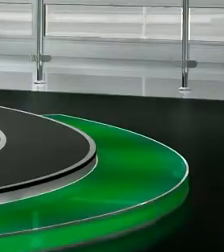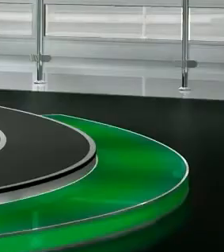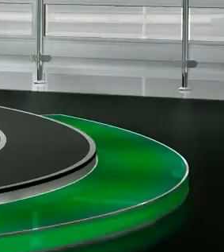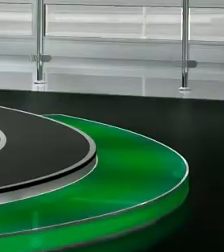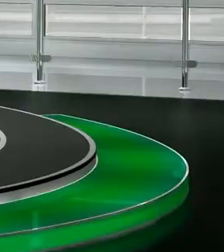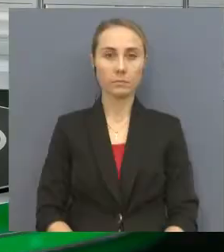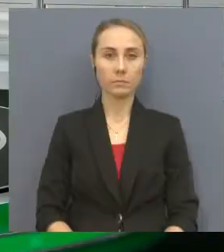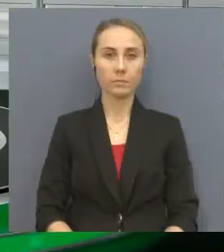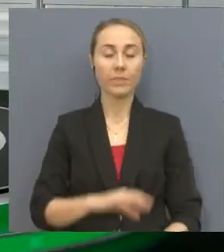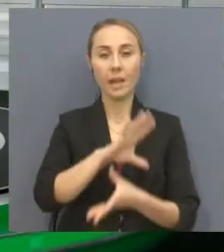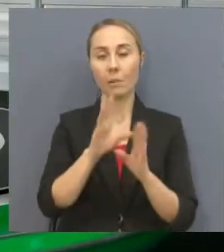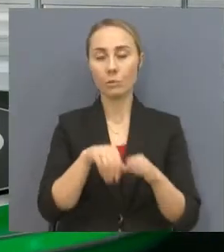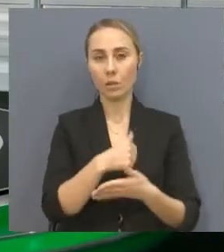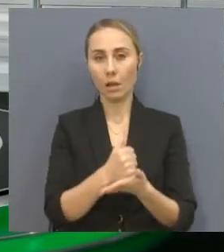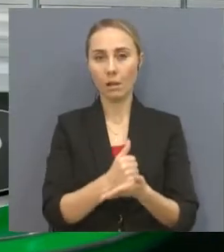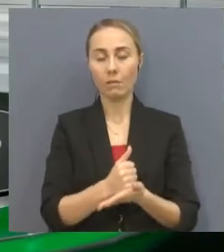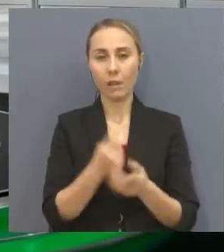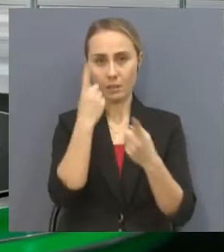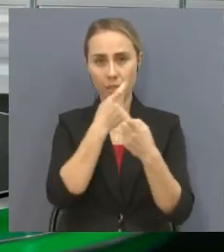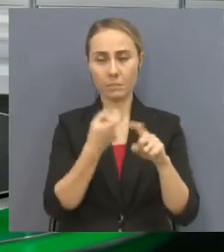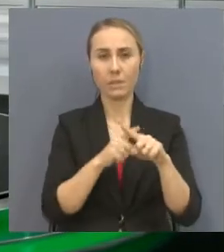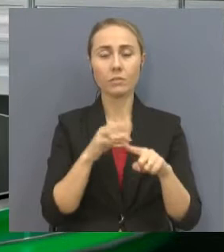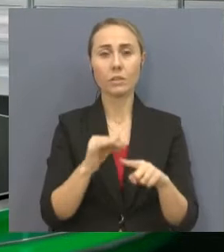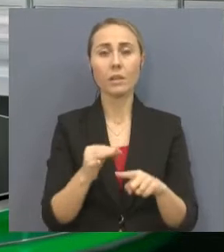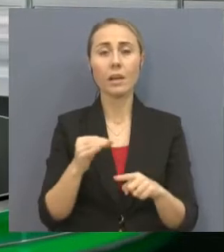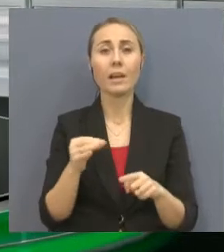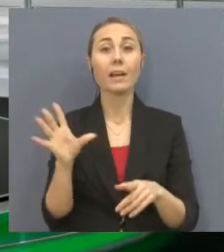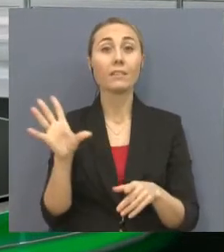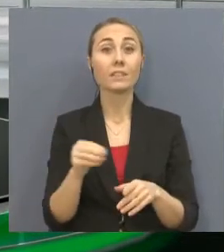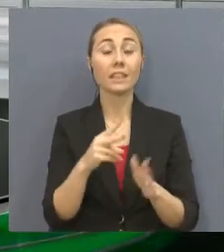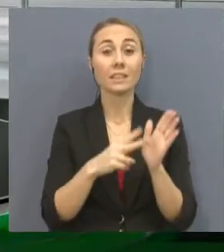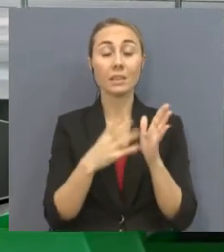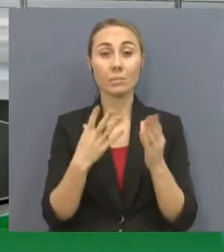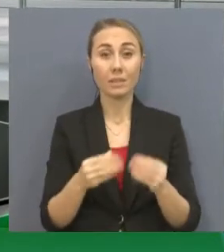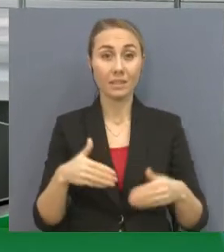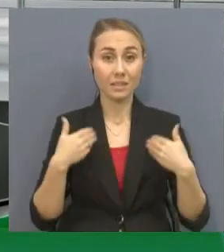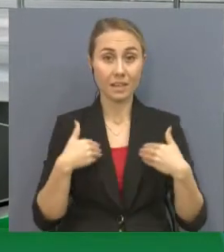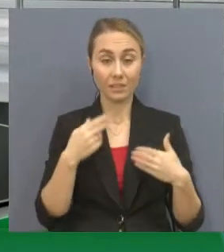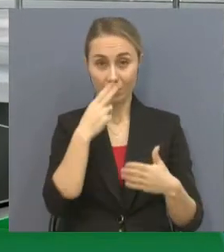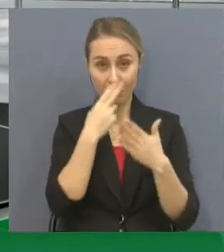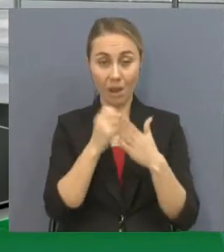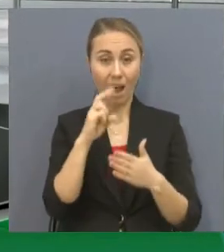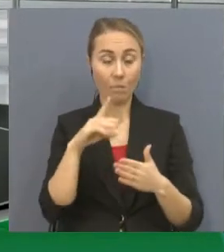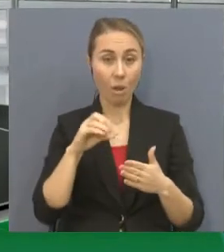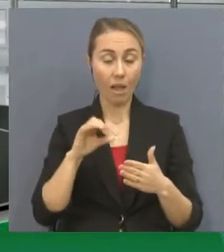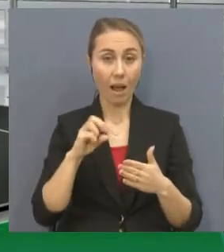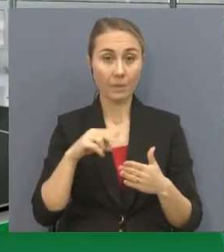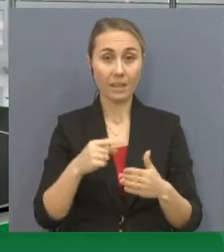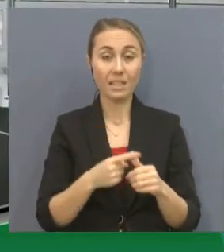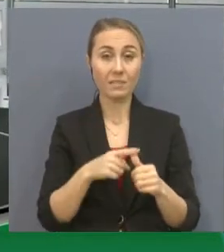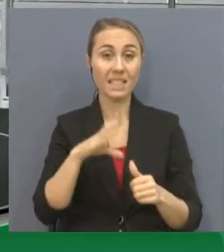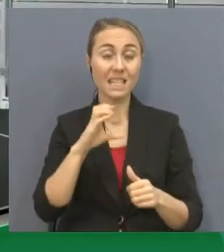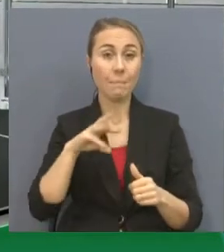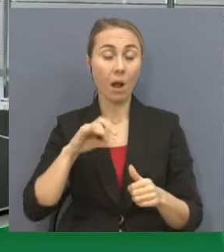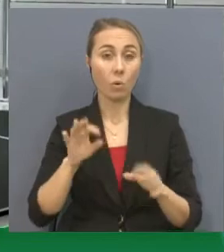обзор главных событий региона информационная картина минуту 7 дней здравствуйте вы смотрите акмола up to меня зовут мадина смагулова